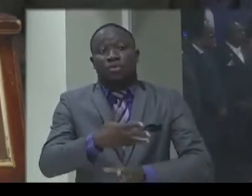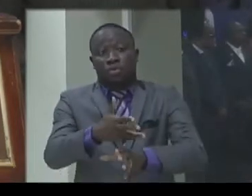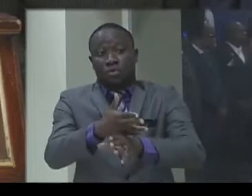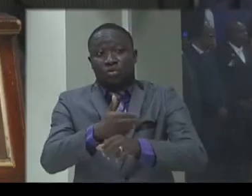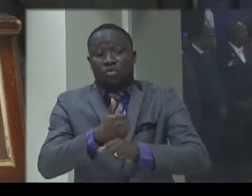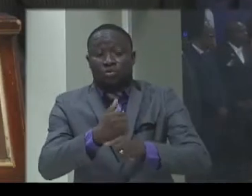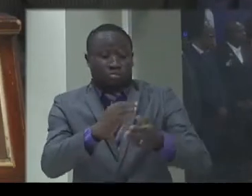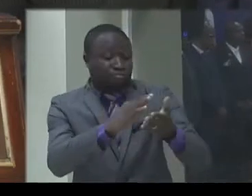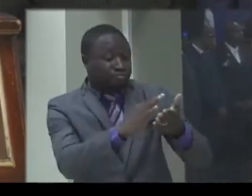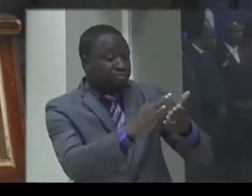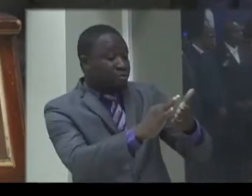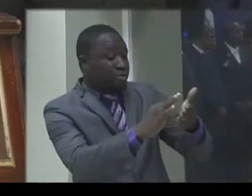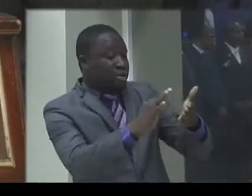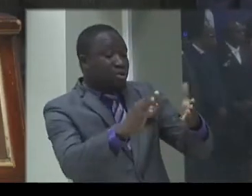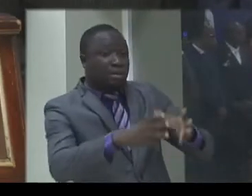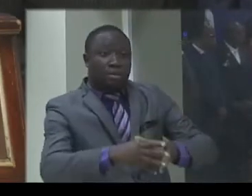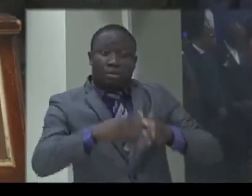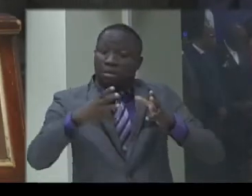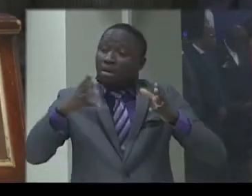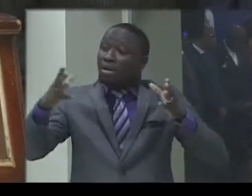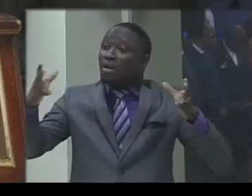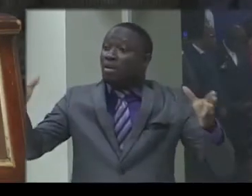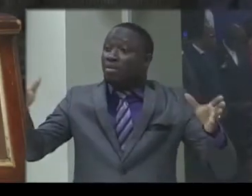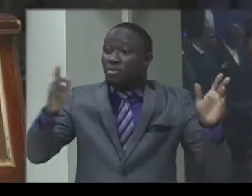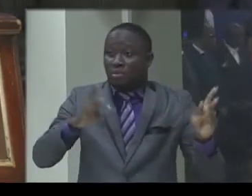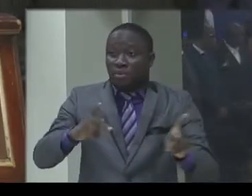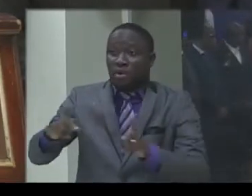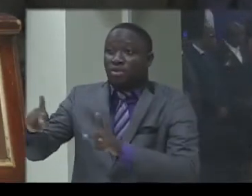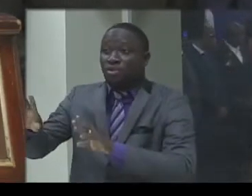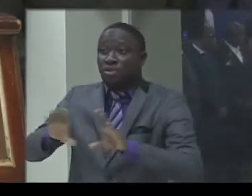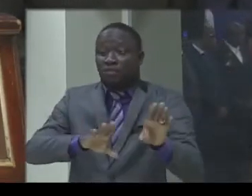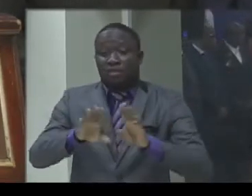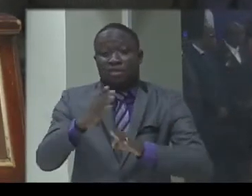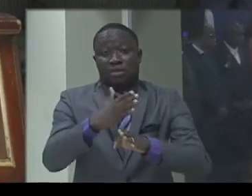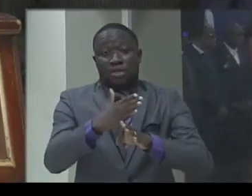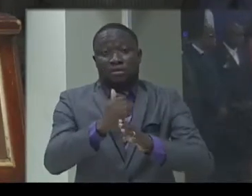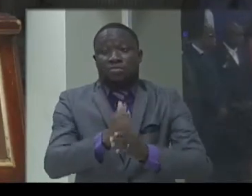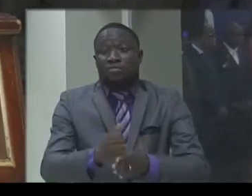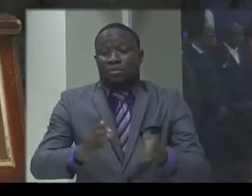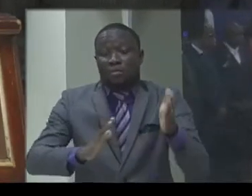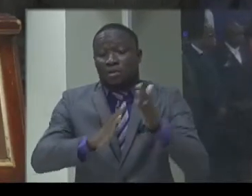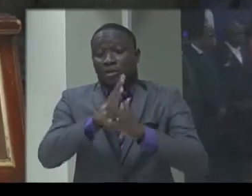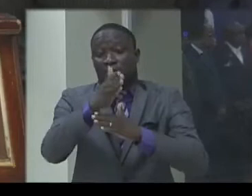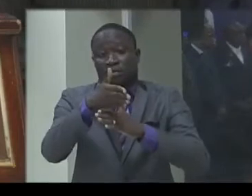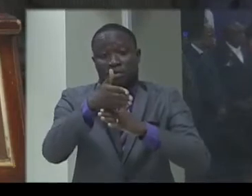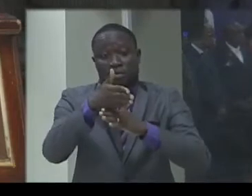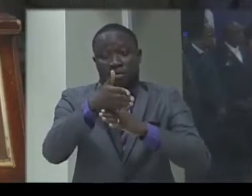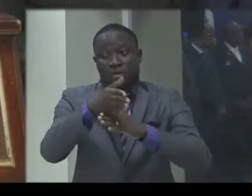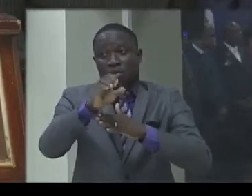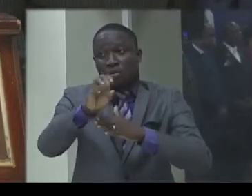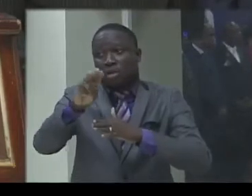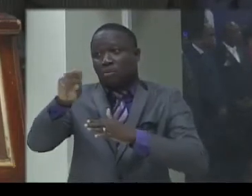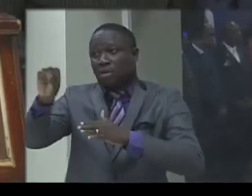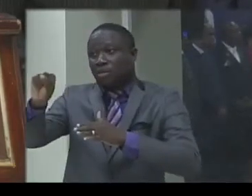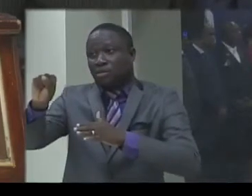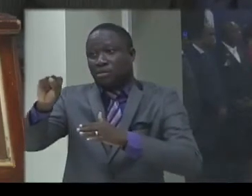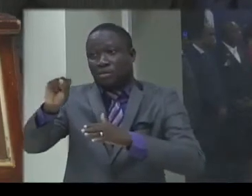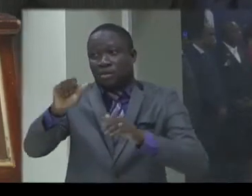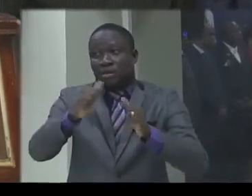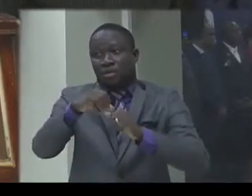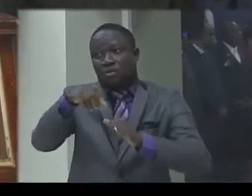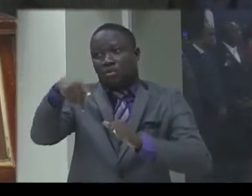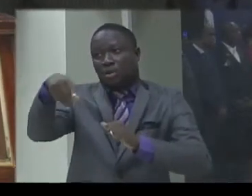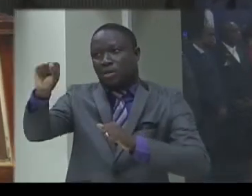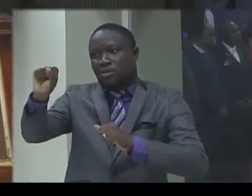not de anpil inisiativ global ki gen tan mette sou pie a traver OMS ak